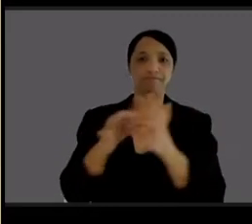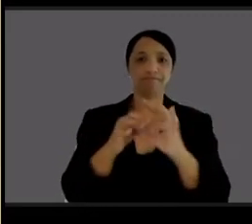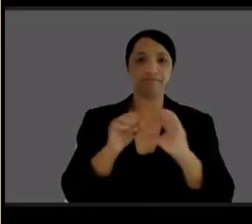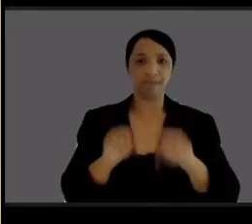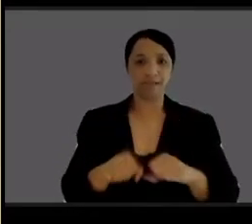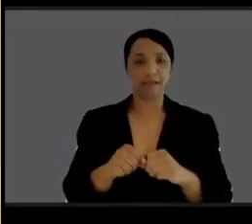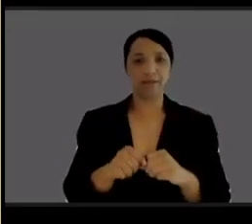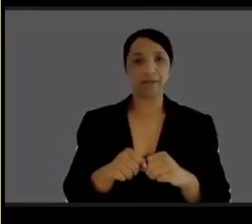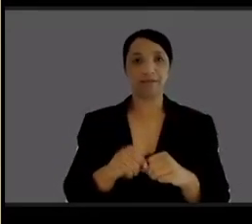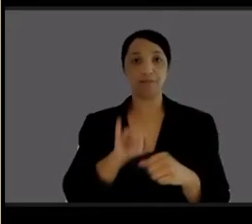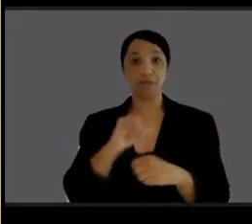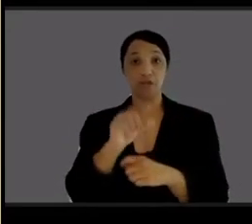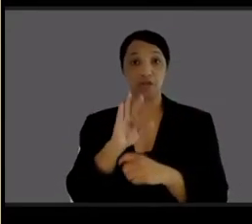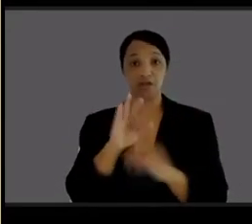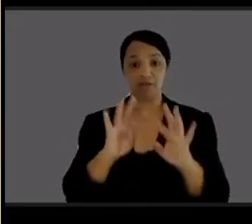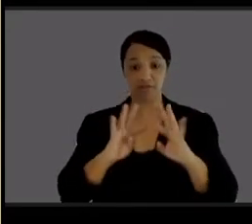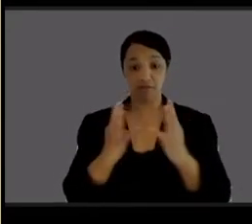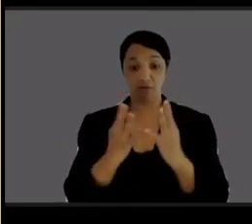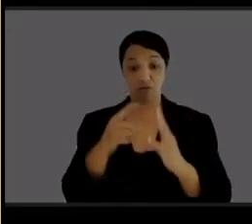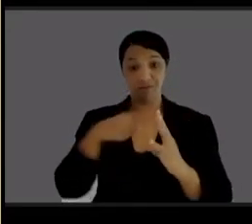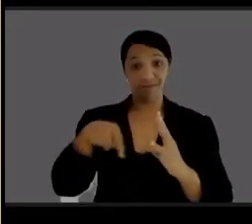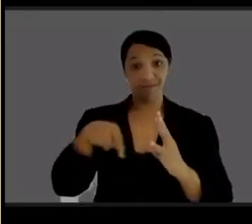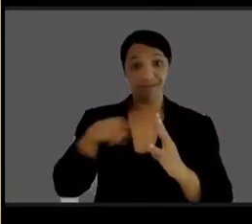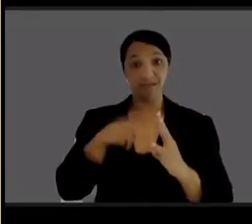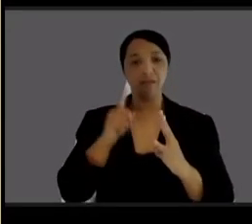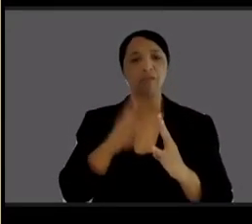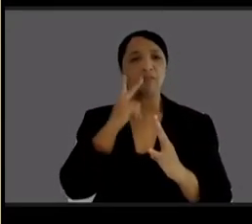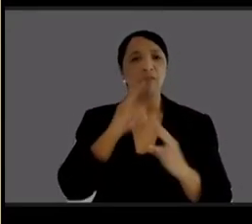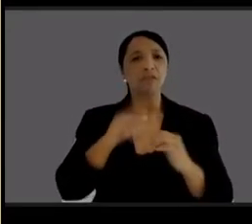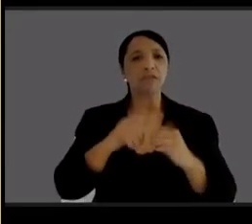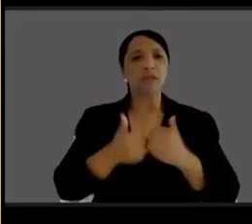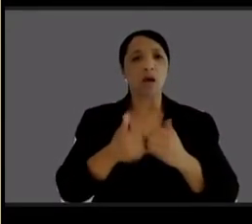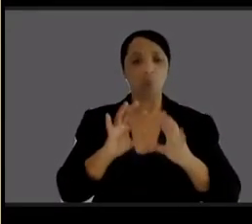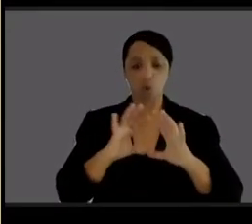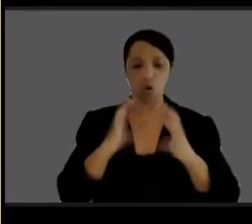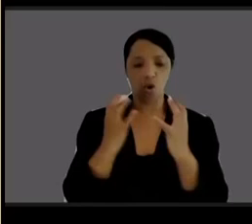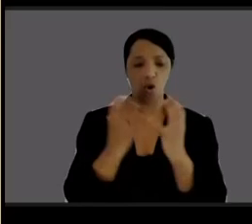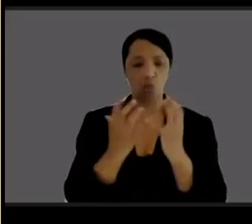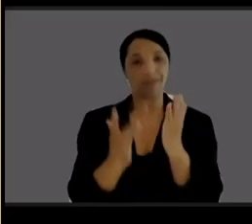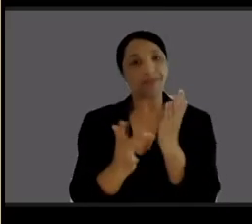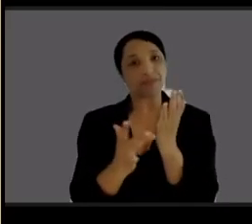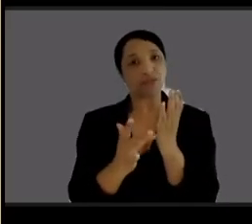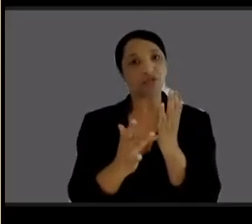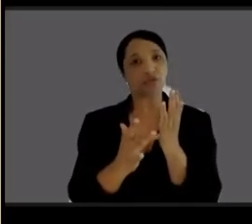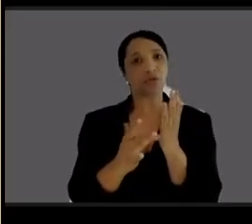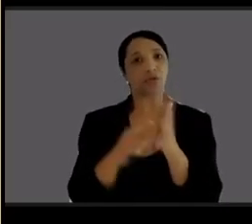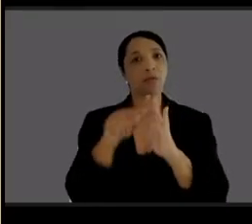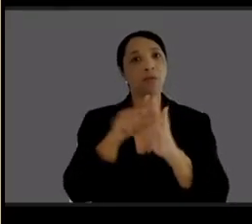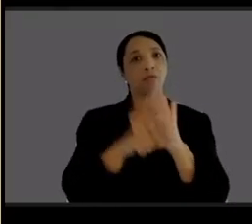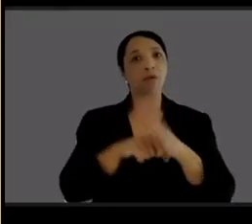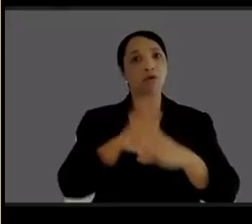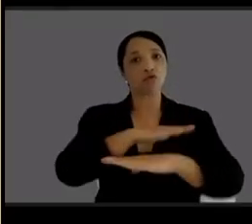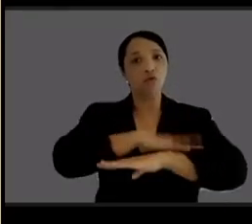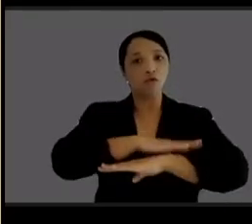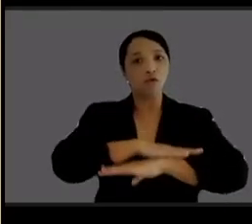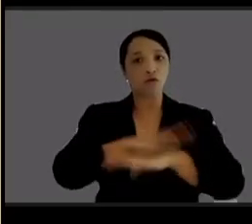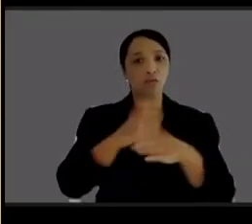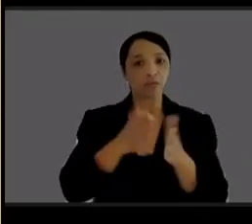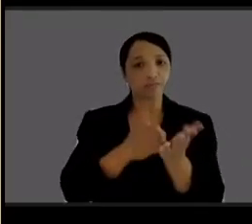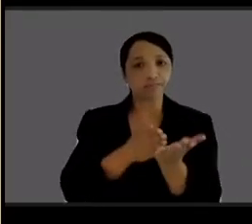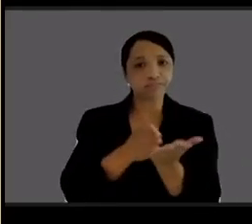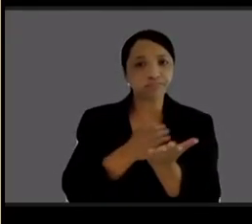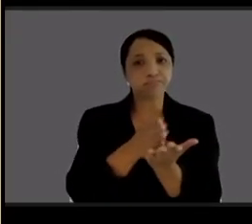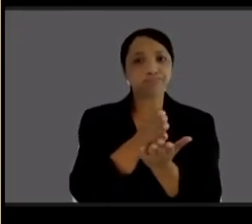différents horizons. Nous devons renforcer nos efforts et faire partie de ce cadre pour trouver des points